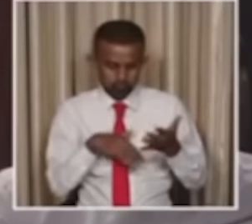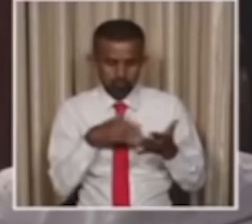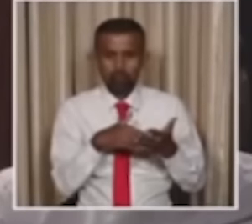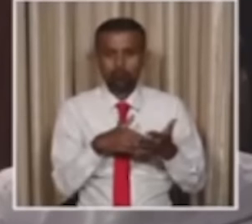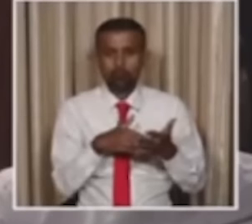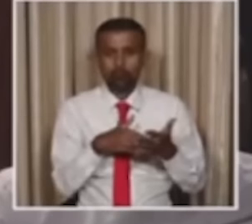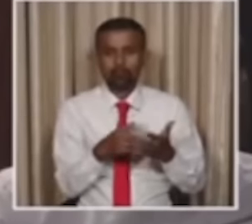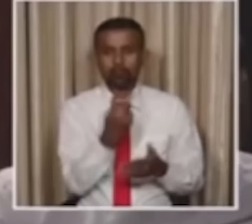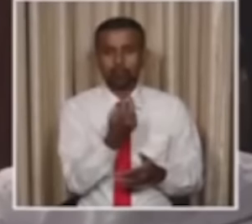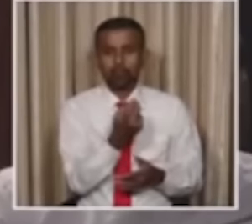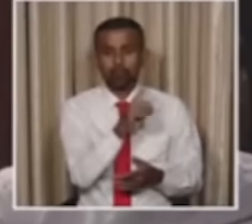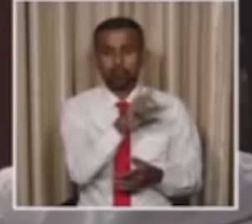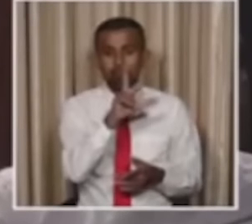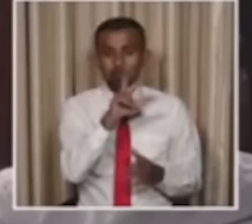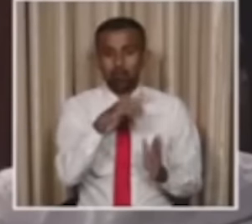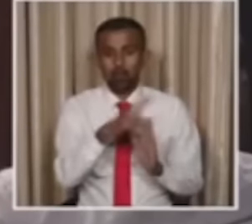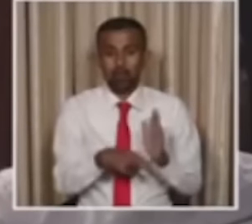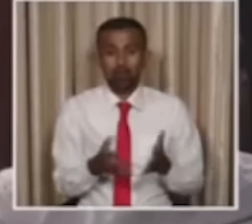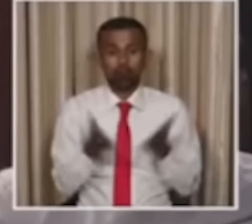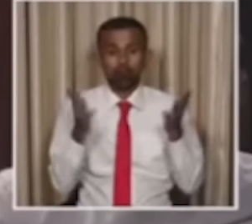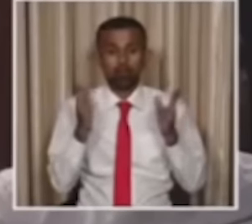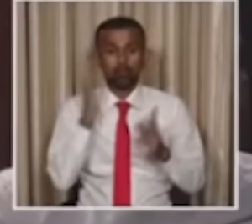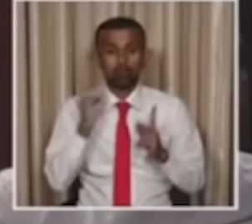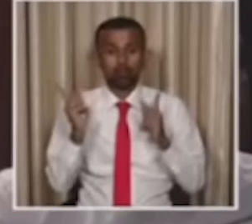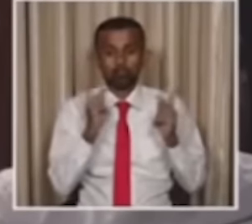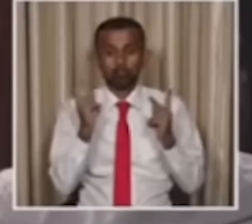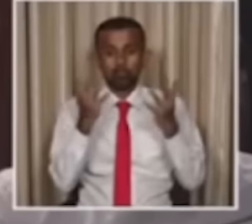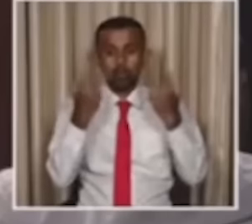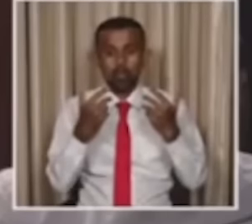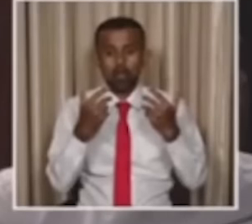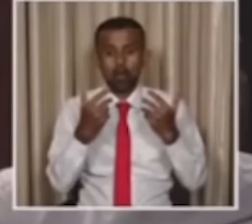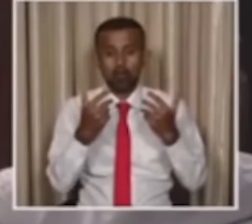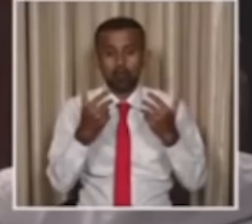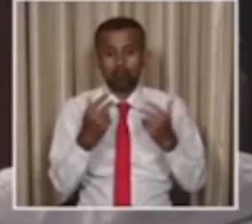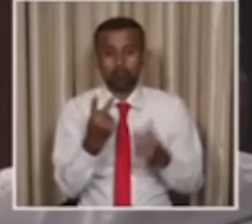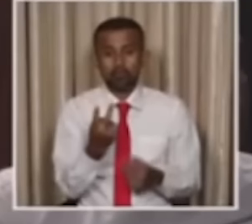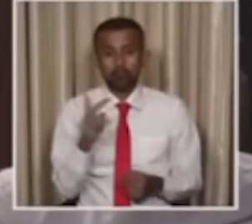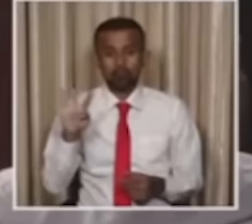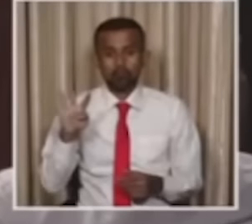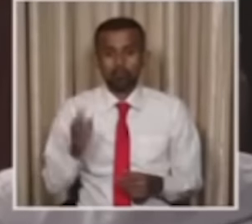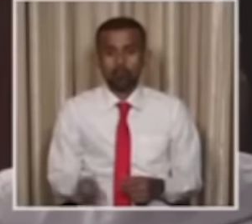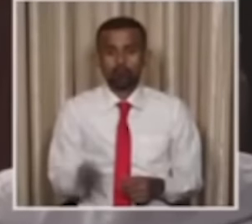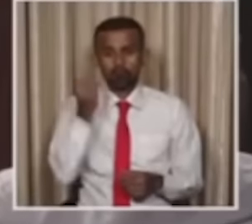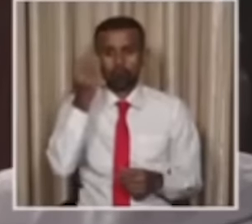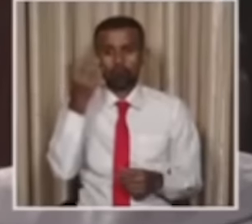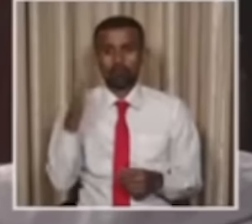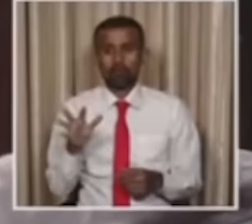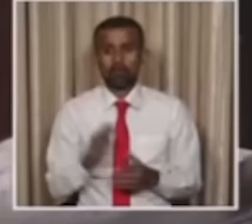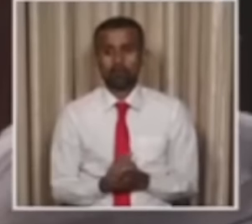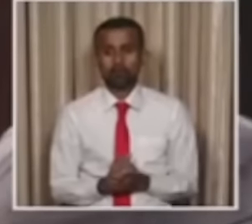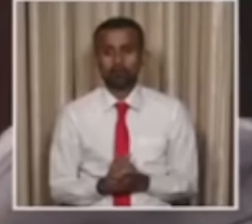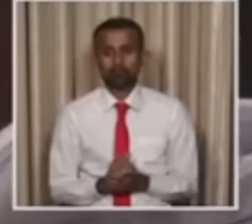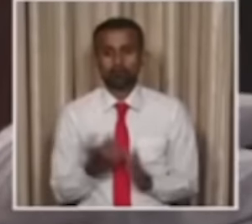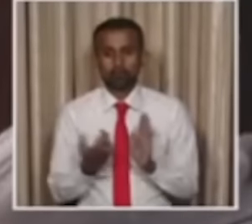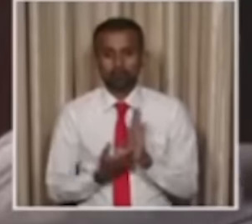ගත්තම 2018 ලංකාවට වැඩිම ආපු සංචාරකයෝ ප්‍රමාණයට වඩා 2024 වැඩි වෙලා. ඉතින් එහෙමනම් මේ